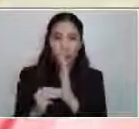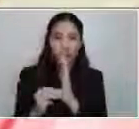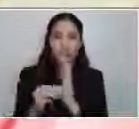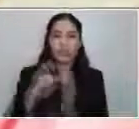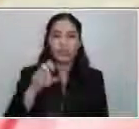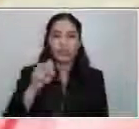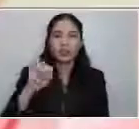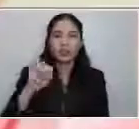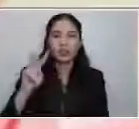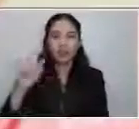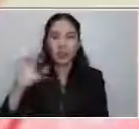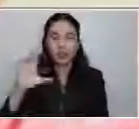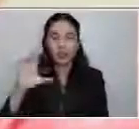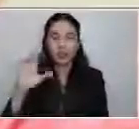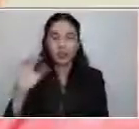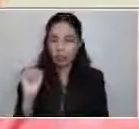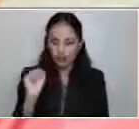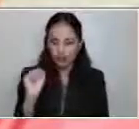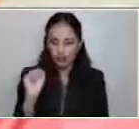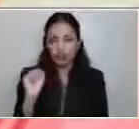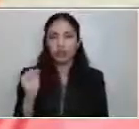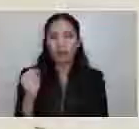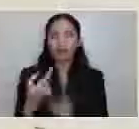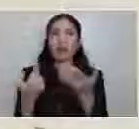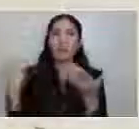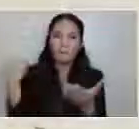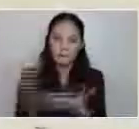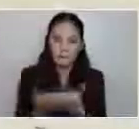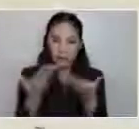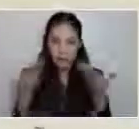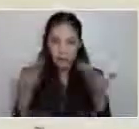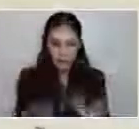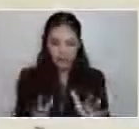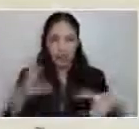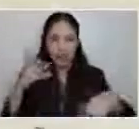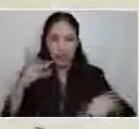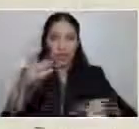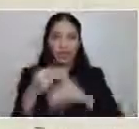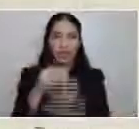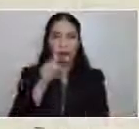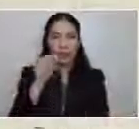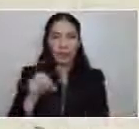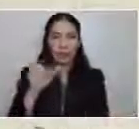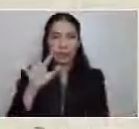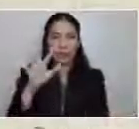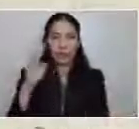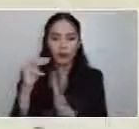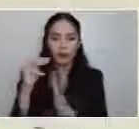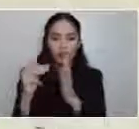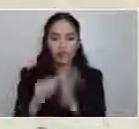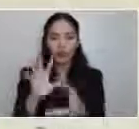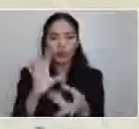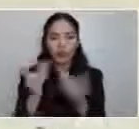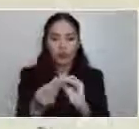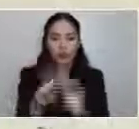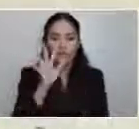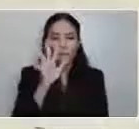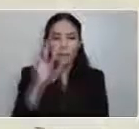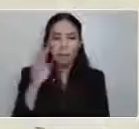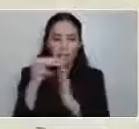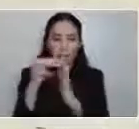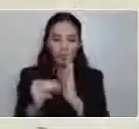Dayan, sinabi nga ni Senator Bongo na merong inaasahang 2 million doses ng AstraZeneca vaccine ang darating bukas